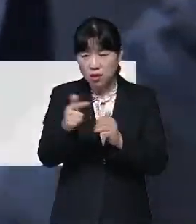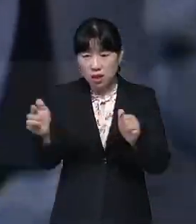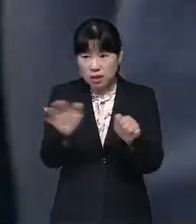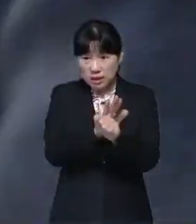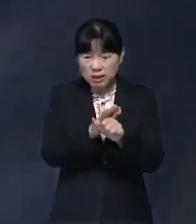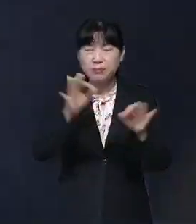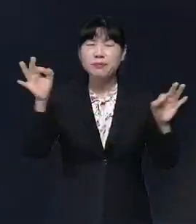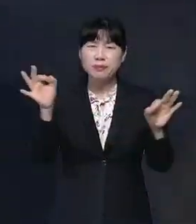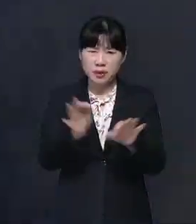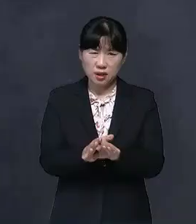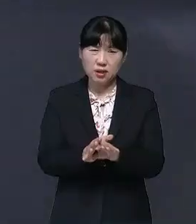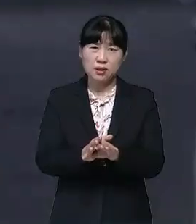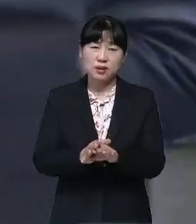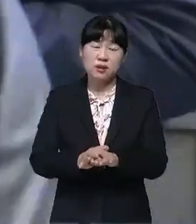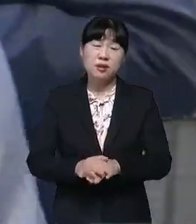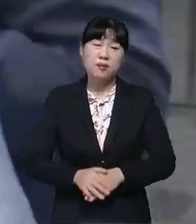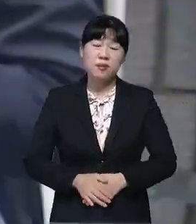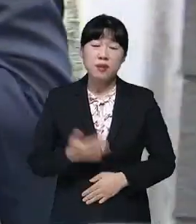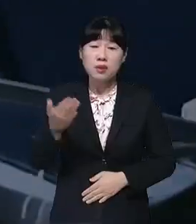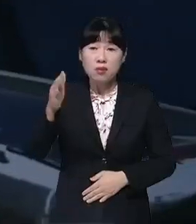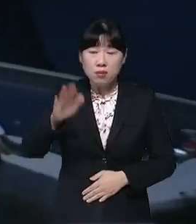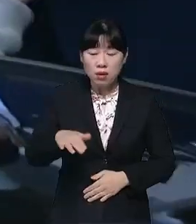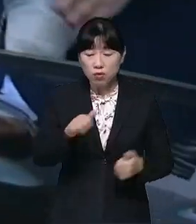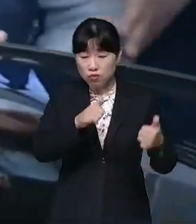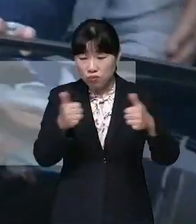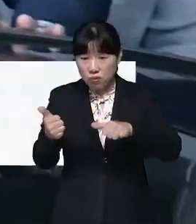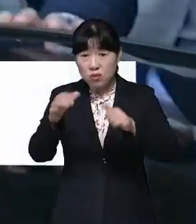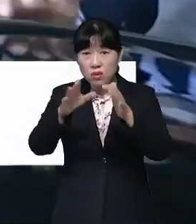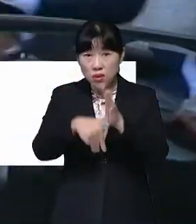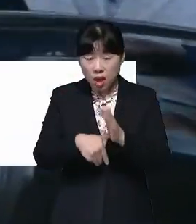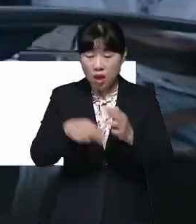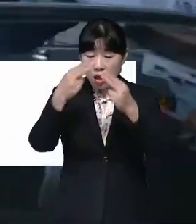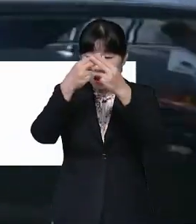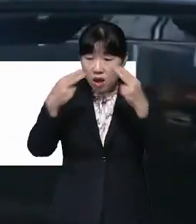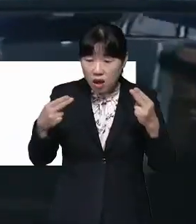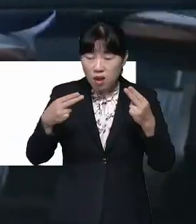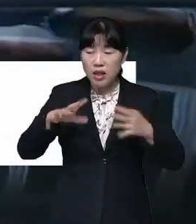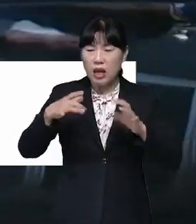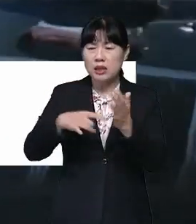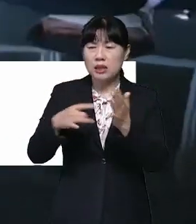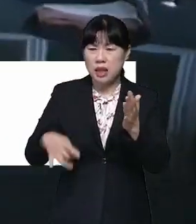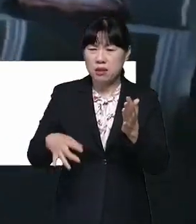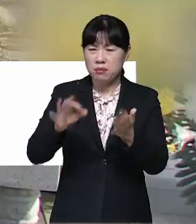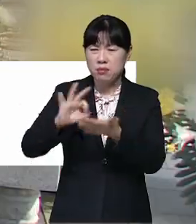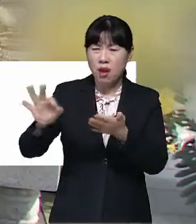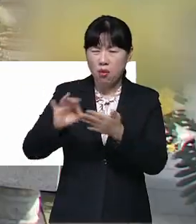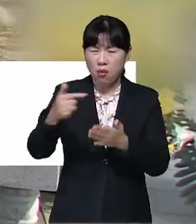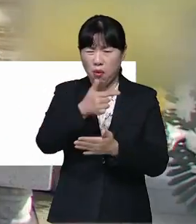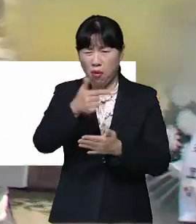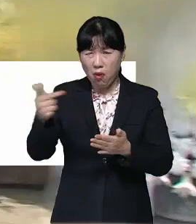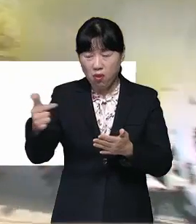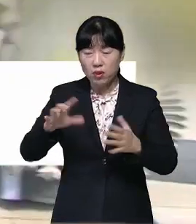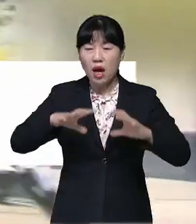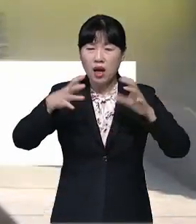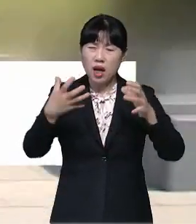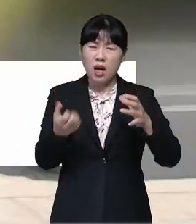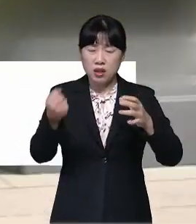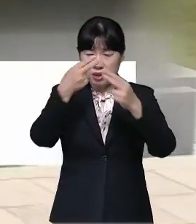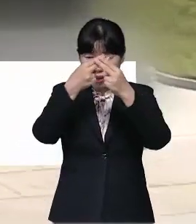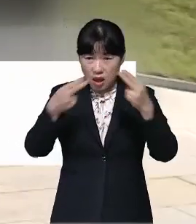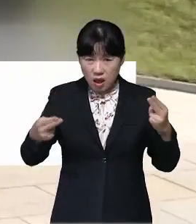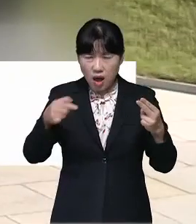못합니다 하지만 숨질 경우 장내는 국민세금 수십억 원이 들어가는 국가 장으로